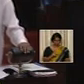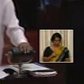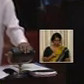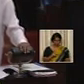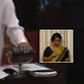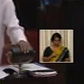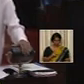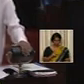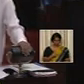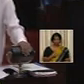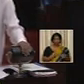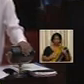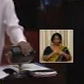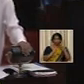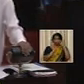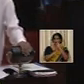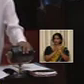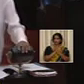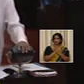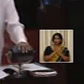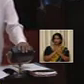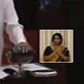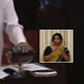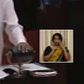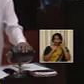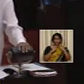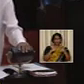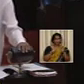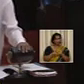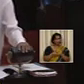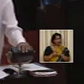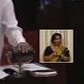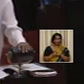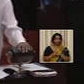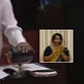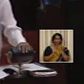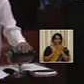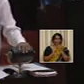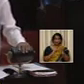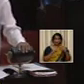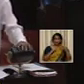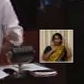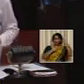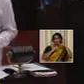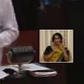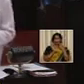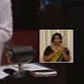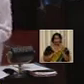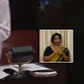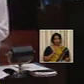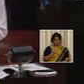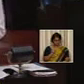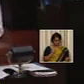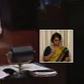ලංකාවේ මිලදීගෙන තිබුණේ ශ්‍රී ලංකාව මිලදීගෙන තිබුණේ ඇමරිකානු ඩොලර් 12.745කට